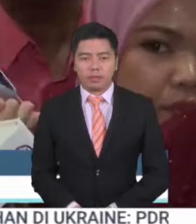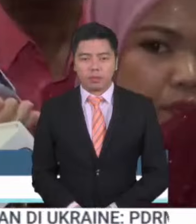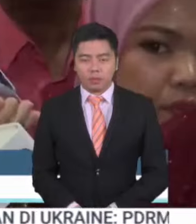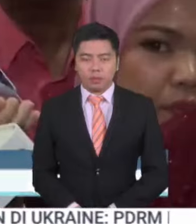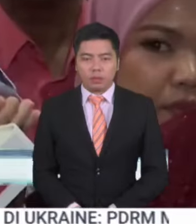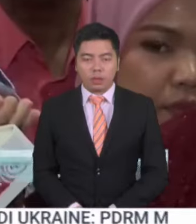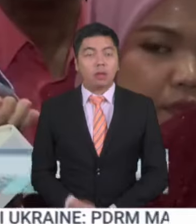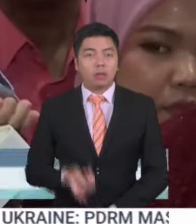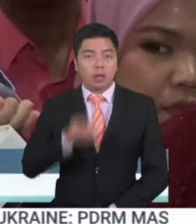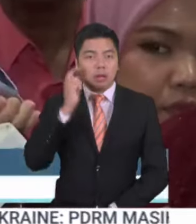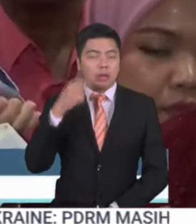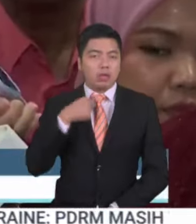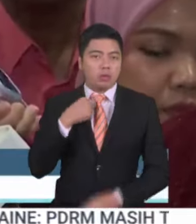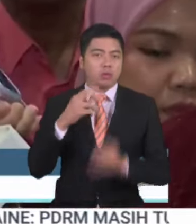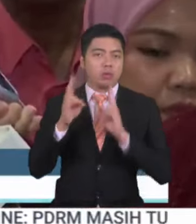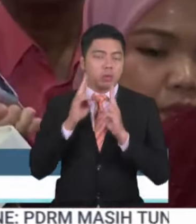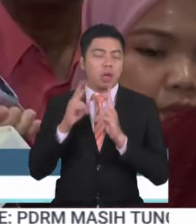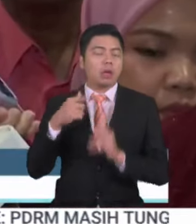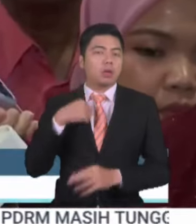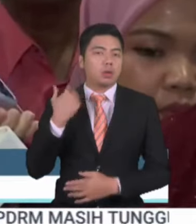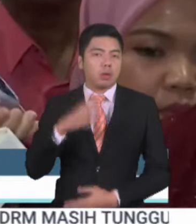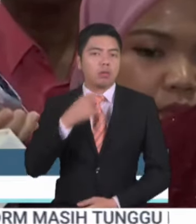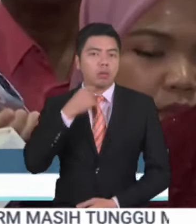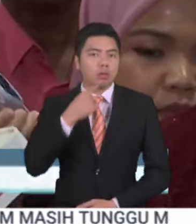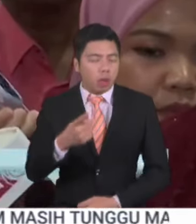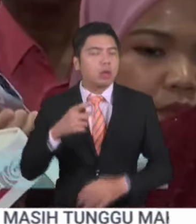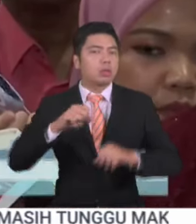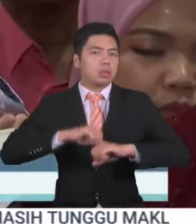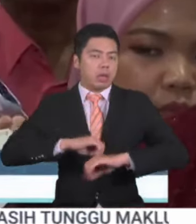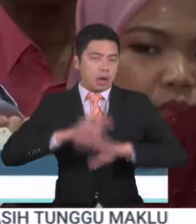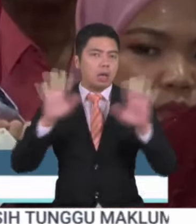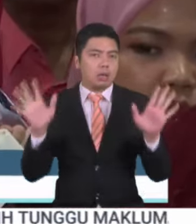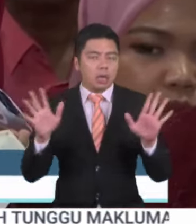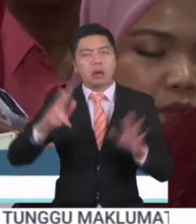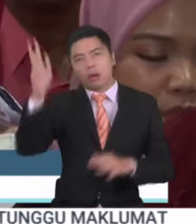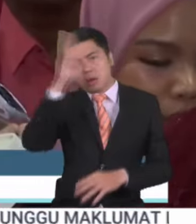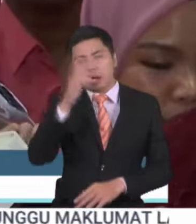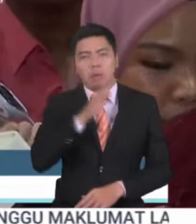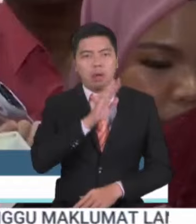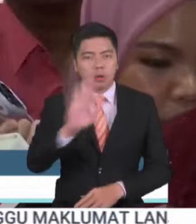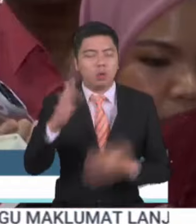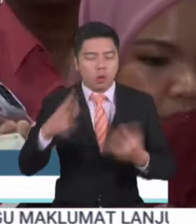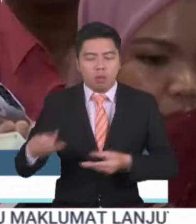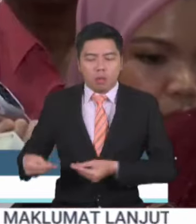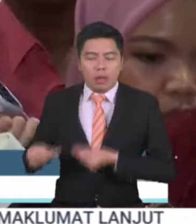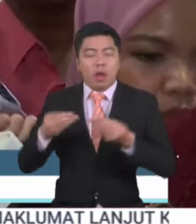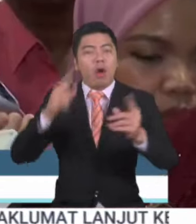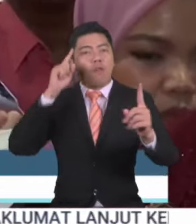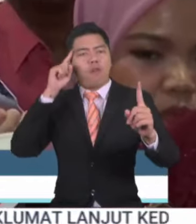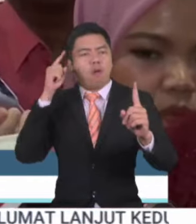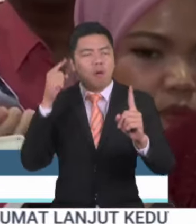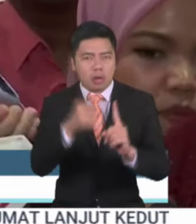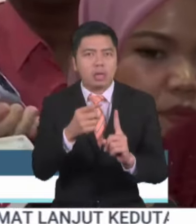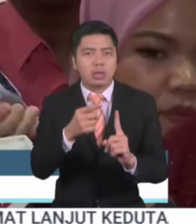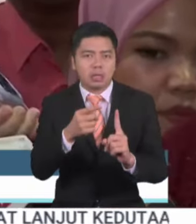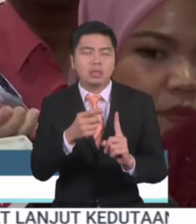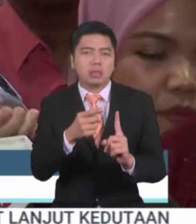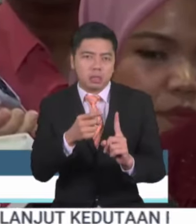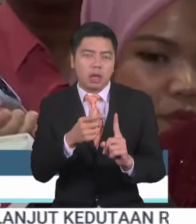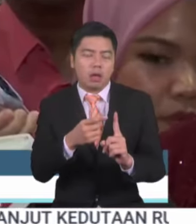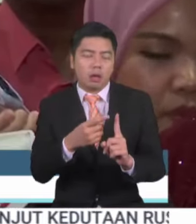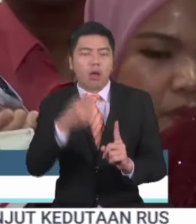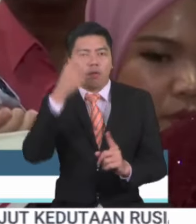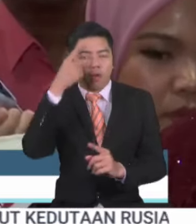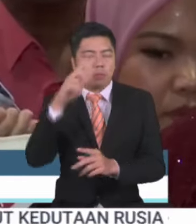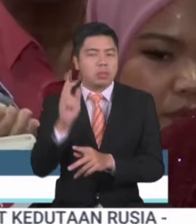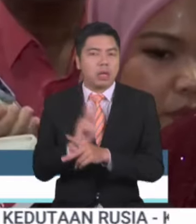Dalam ucapan saya tadi, saya telah pun menyebut dengan cukup jelas bahawa Kerajaan Madani memberikan fokus kepada bagaimana kita boleh